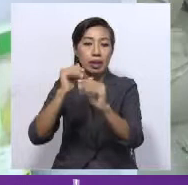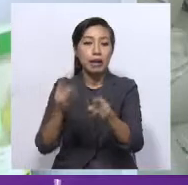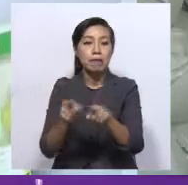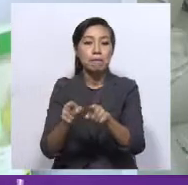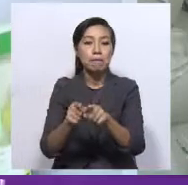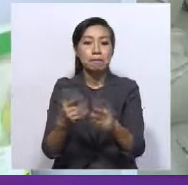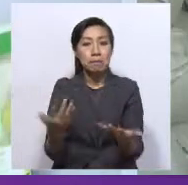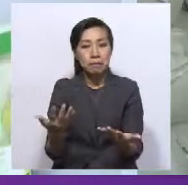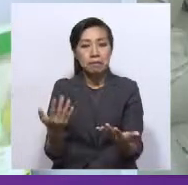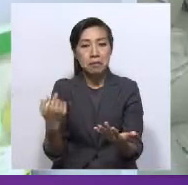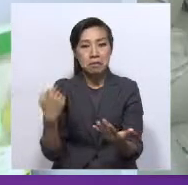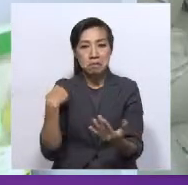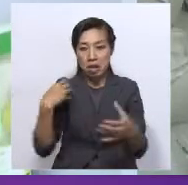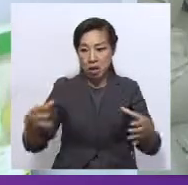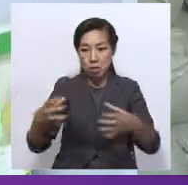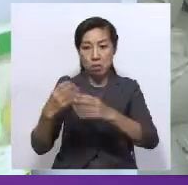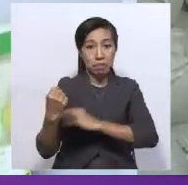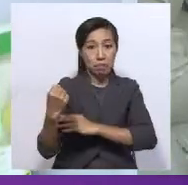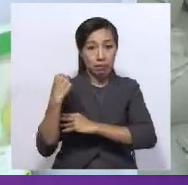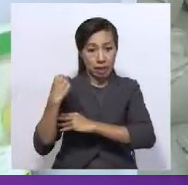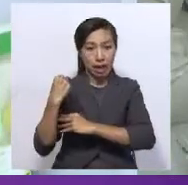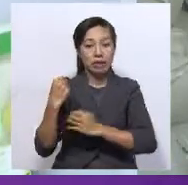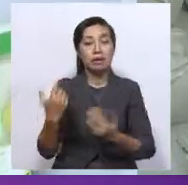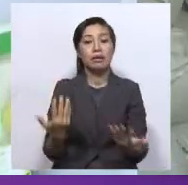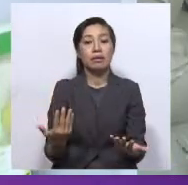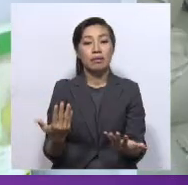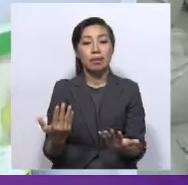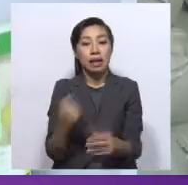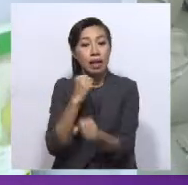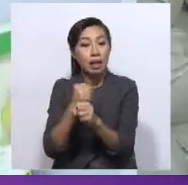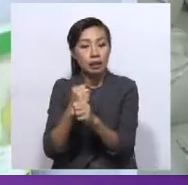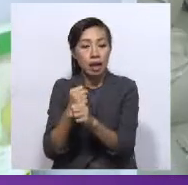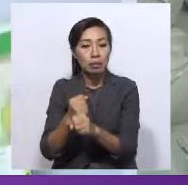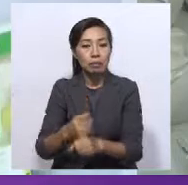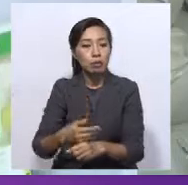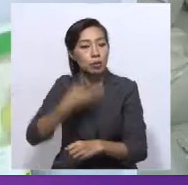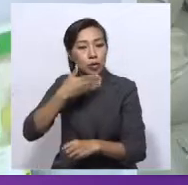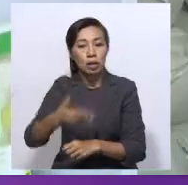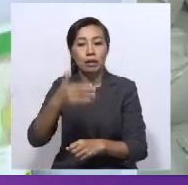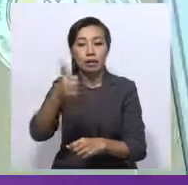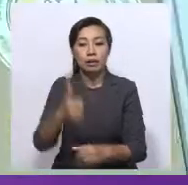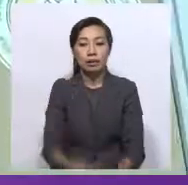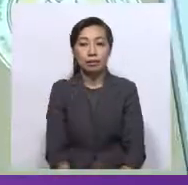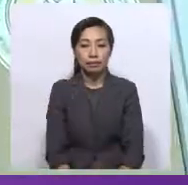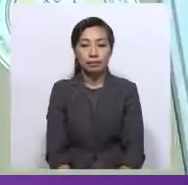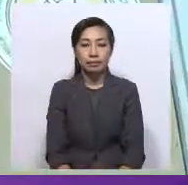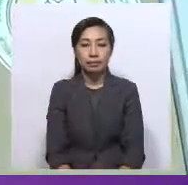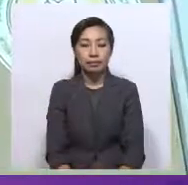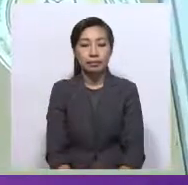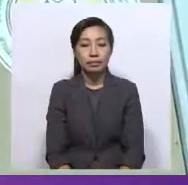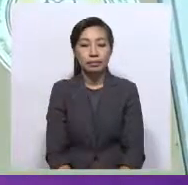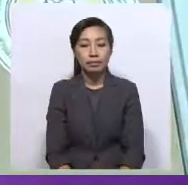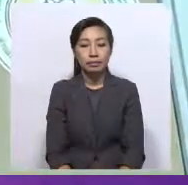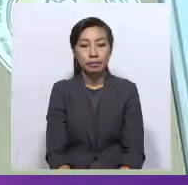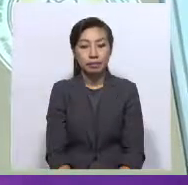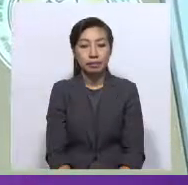มีความเข้มแข็งแล้วก็ยั่งยืนมั่นคงต่อไปค่ะ โดยวิส